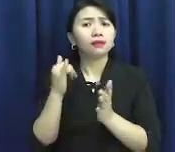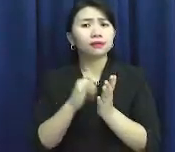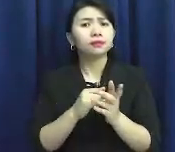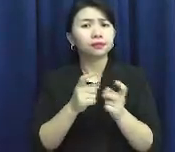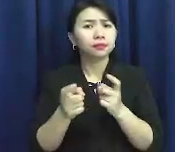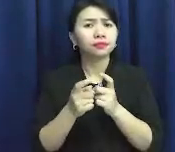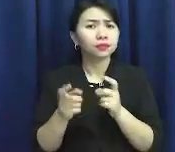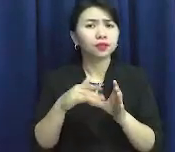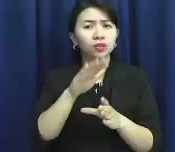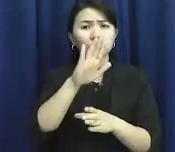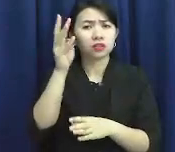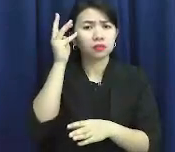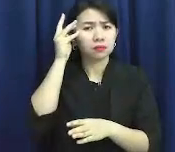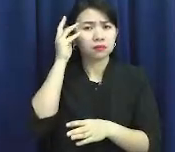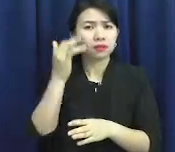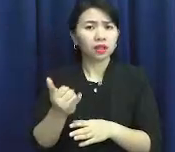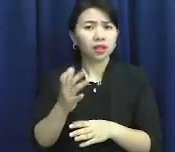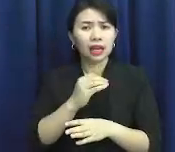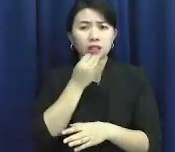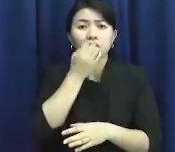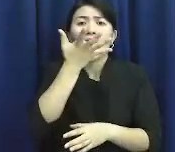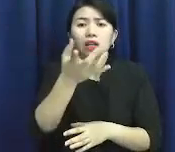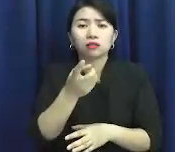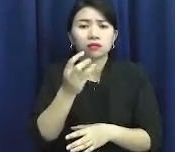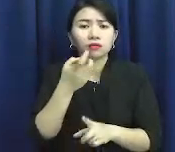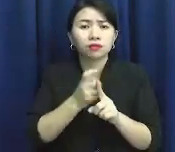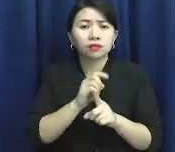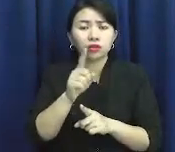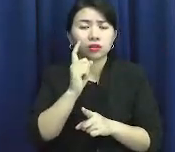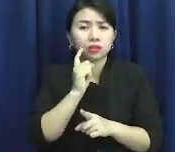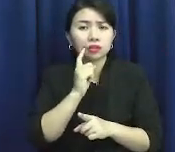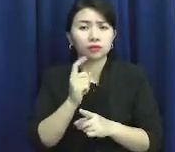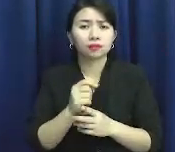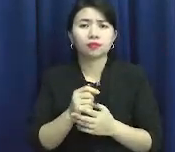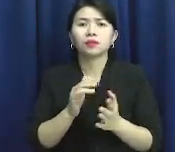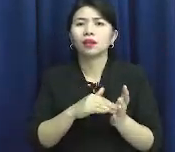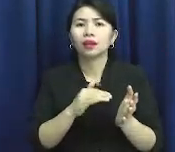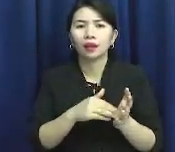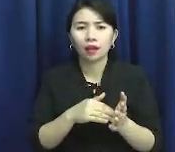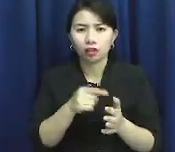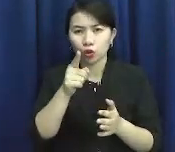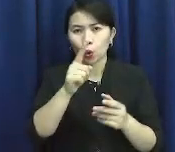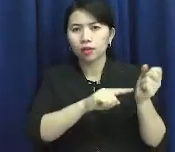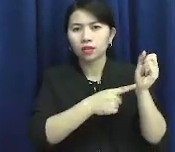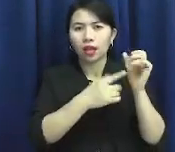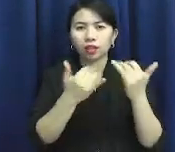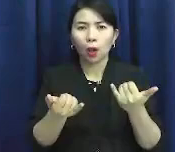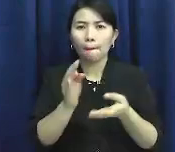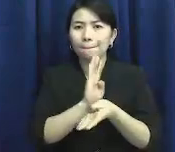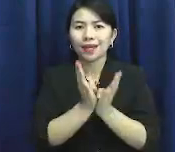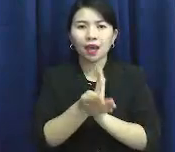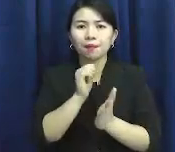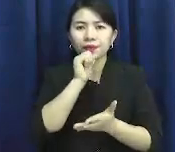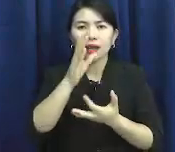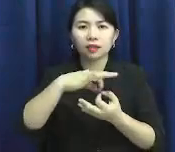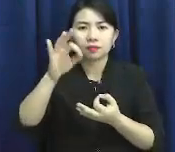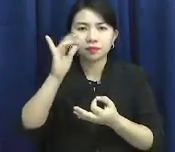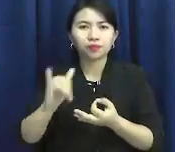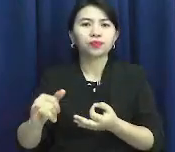tumatakbo sa iyong isipan at lumalabas sa iyong mga bibig, nais kong sabihin sa iyo, nagsisimula ka ng maging karnal ngayong Christmas